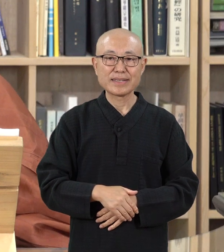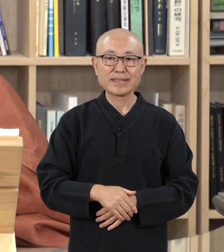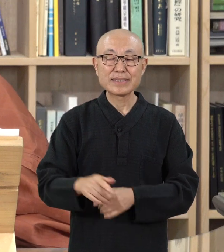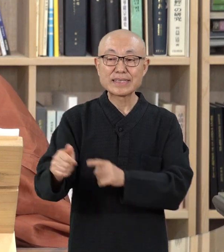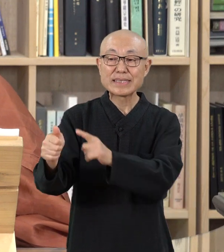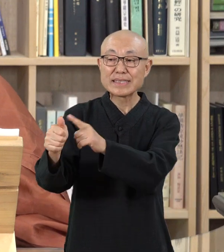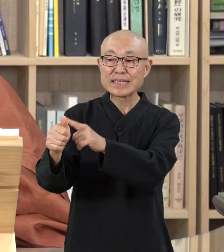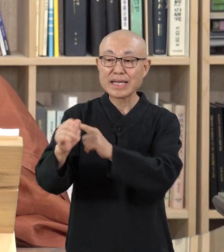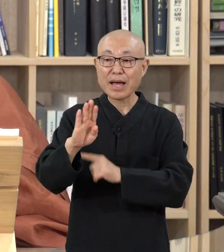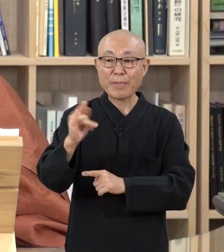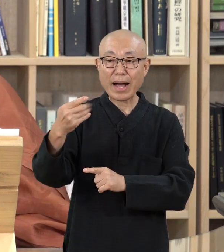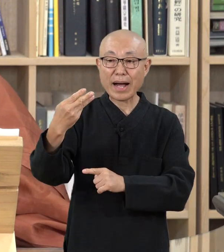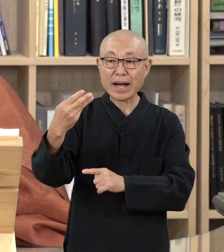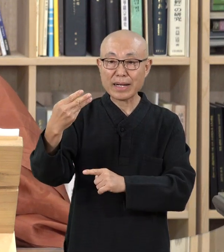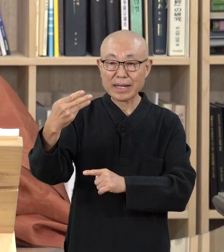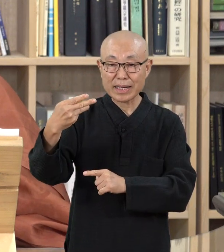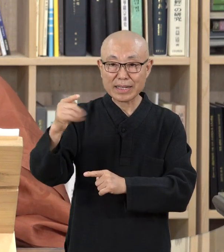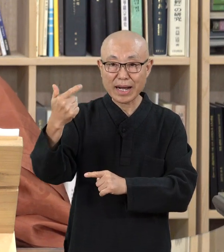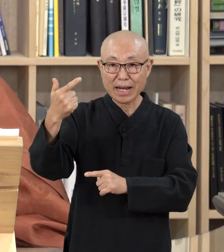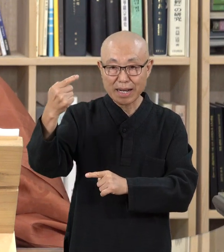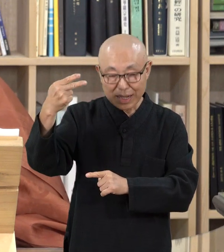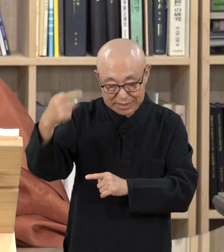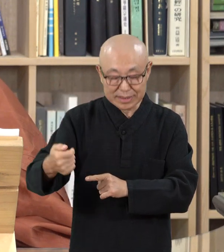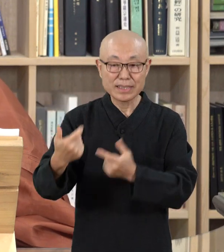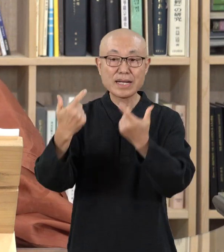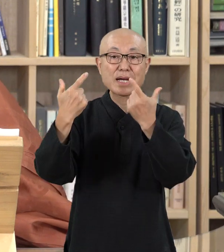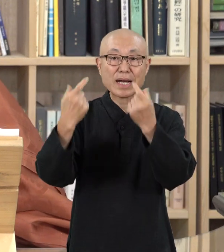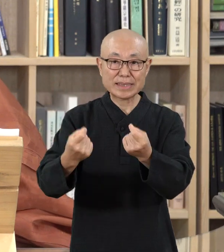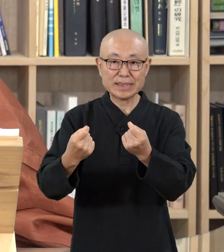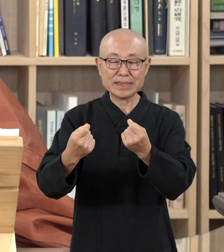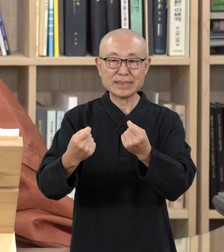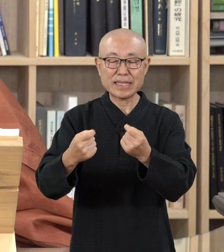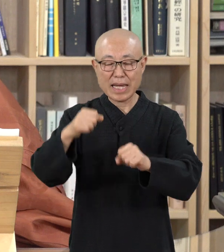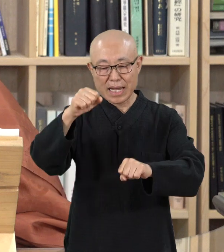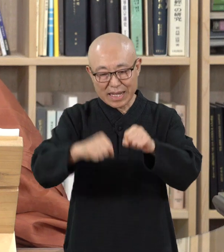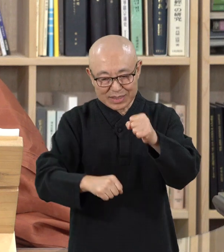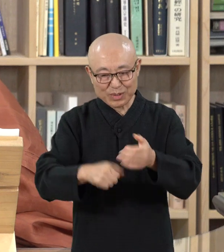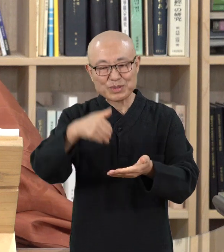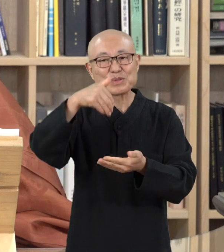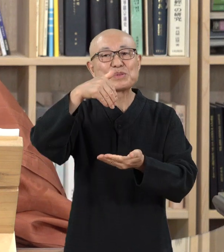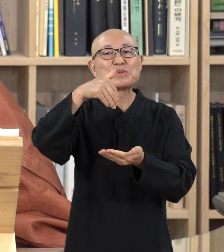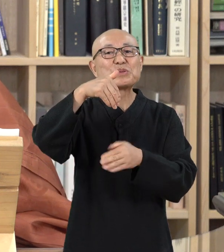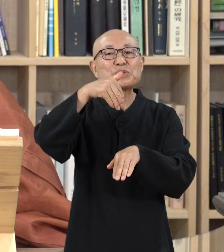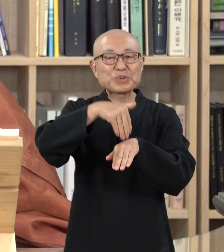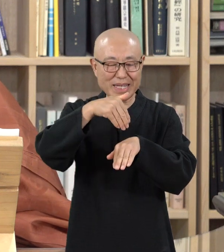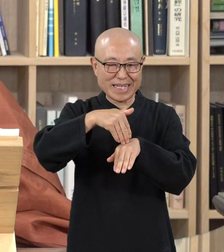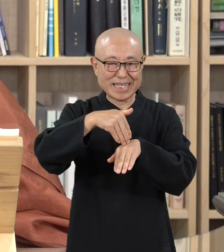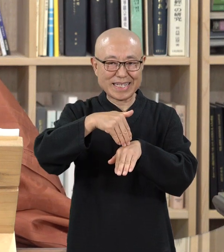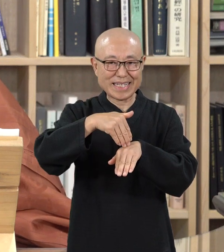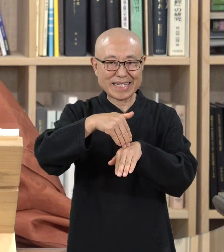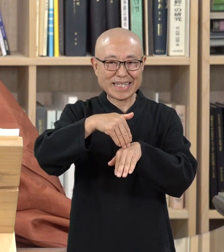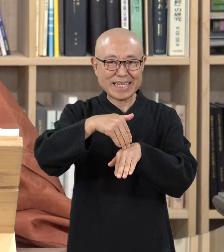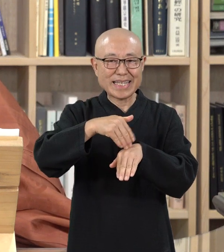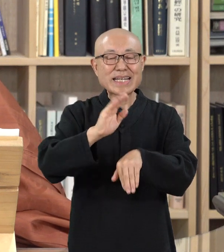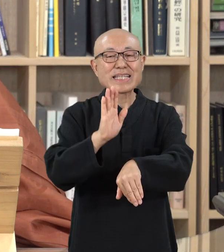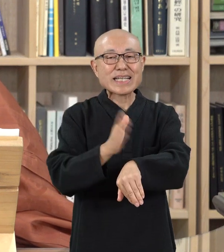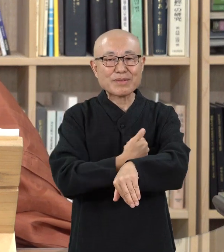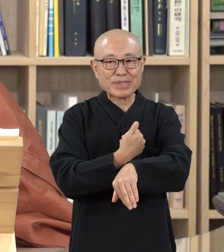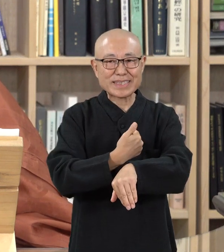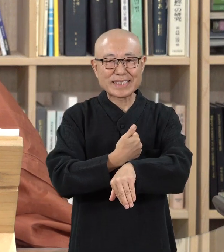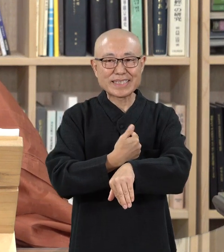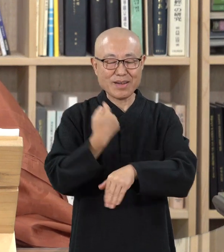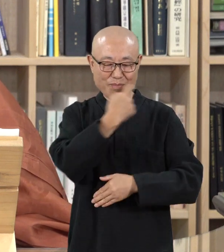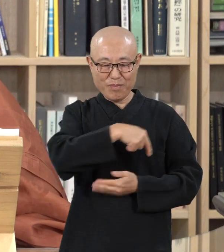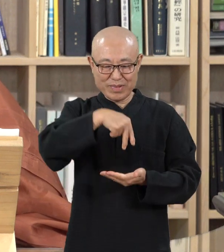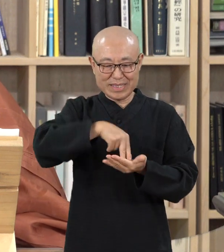이 숭고한 수행자에게 천박하다 한 것, 그것이야말로 정말 천한 행위이다. 나는